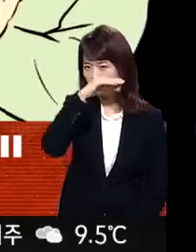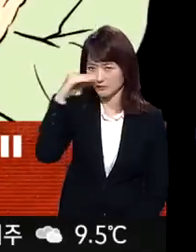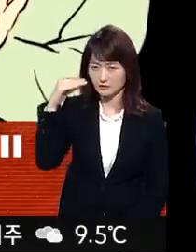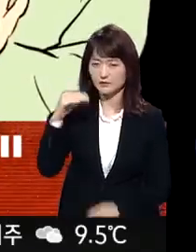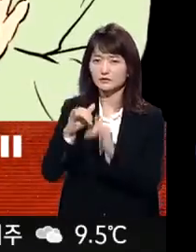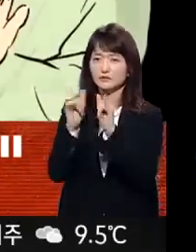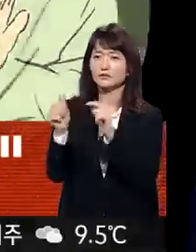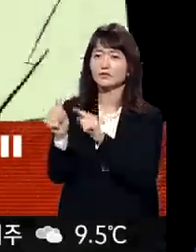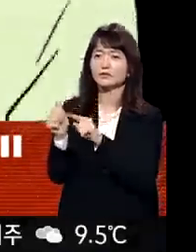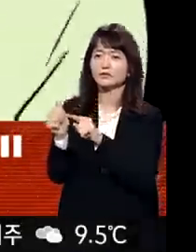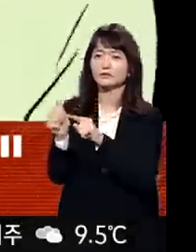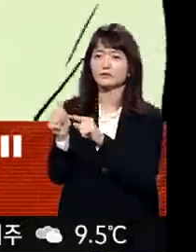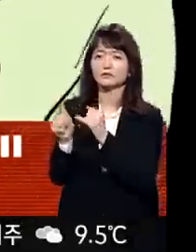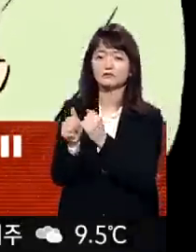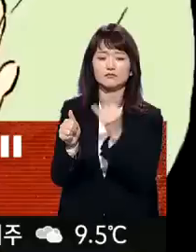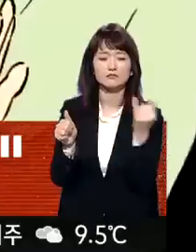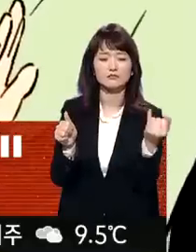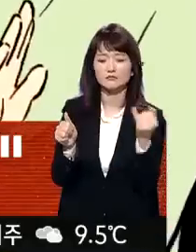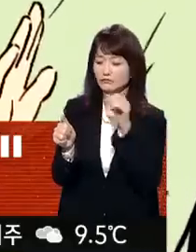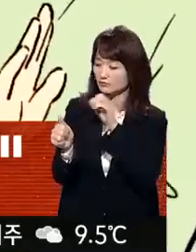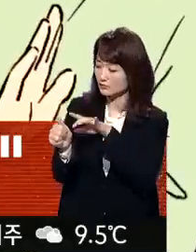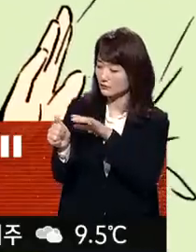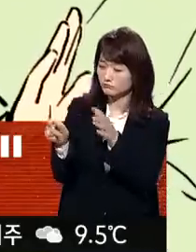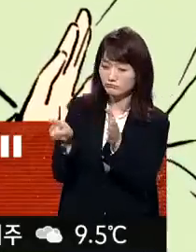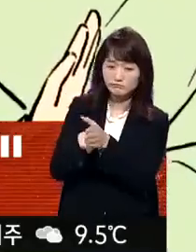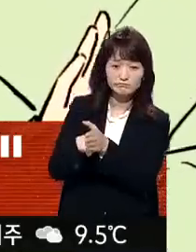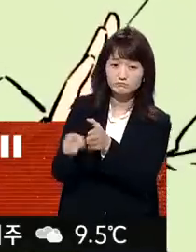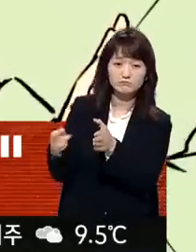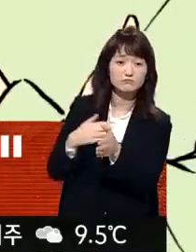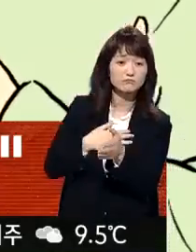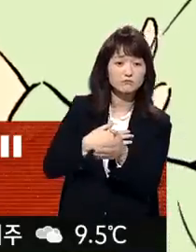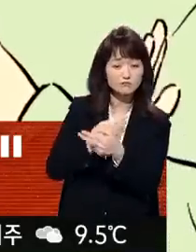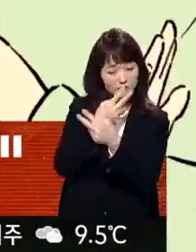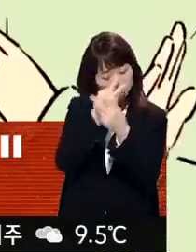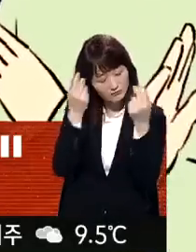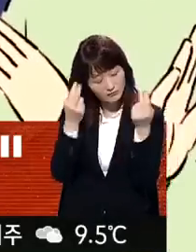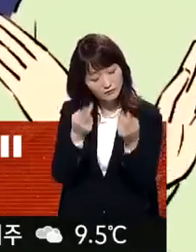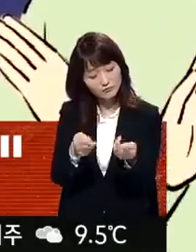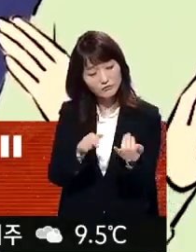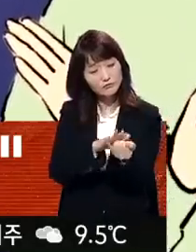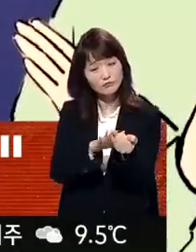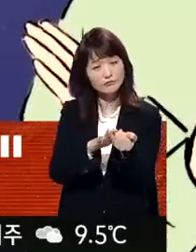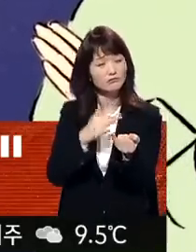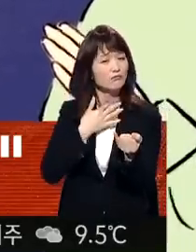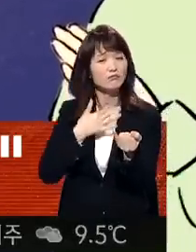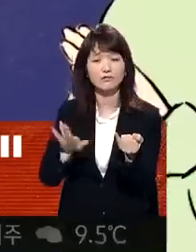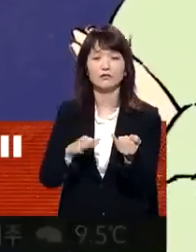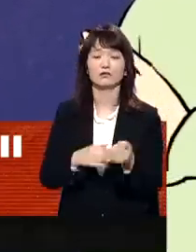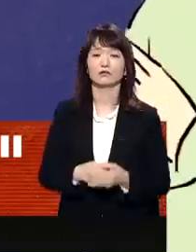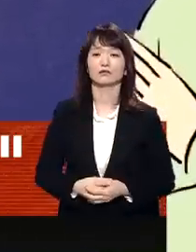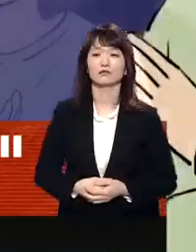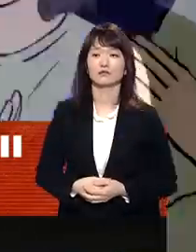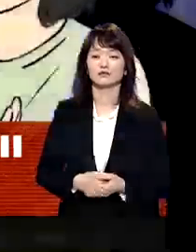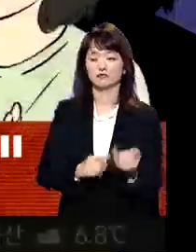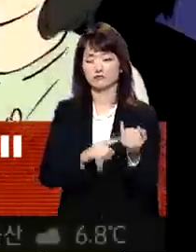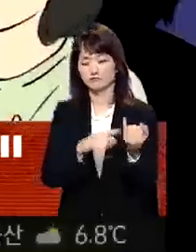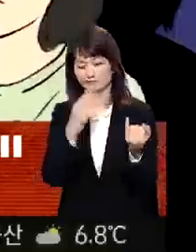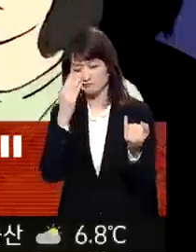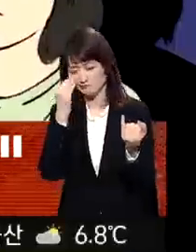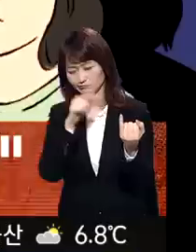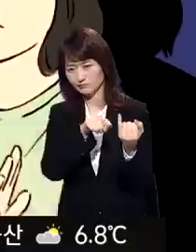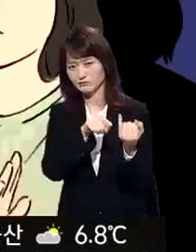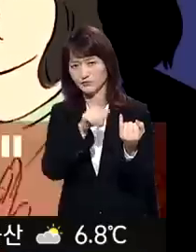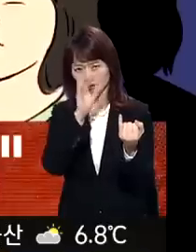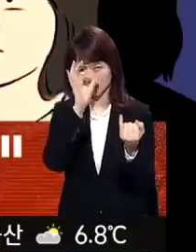아내가 말하는 걸 안 믿는 거예요. 내가 잠자면서 언제 만져? 무슨 소리야? 만진 적 없는데. 그리고 오히려 아내를 이상한 사람으로